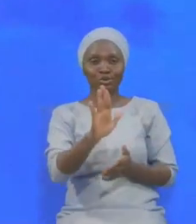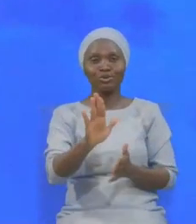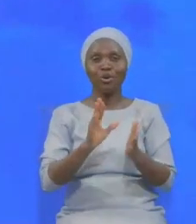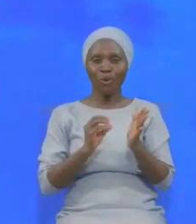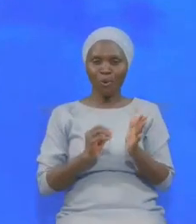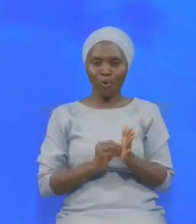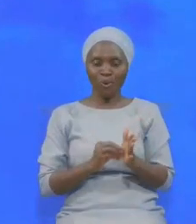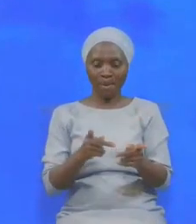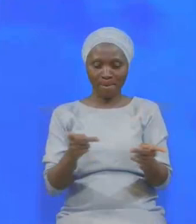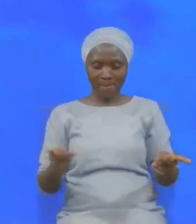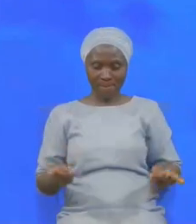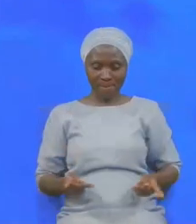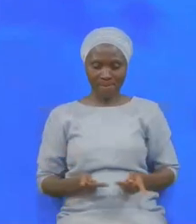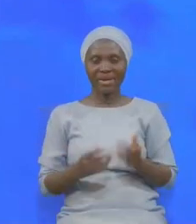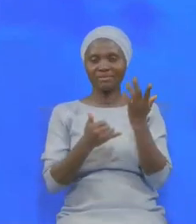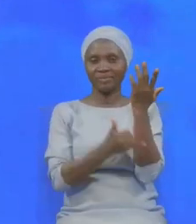territoire.